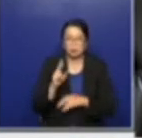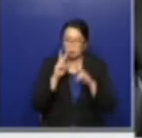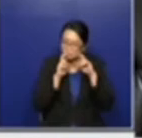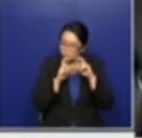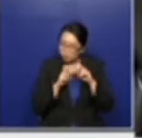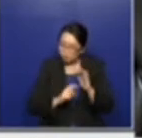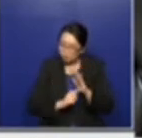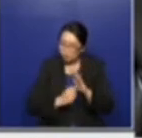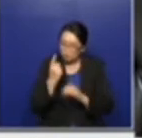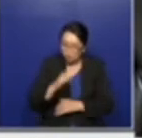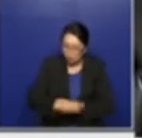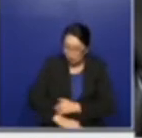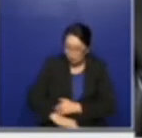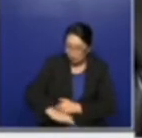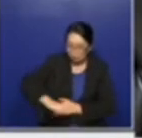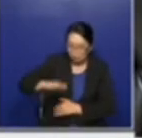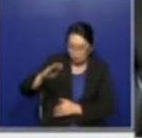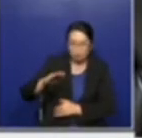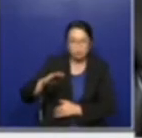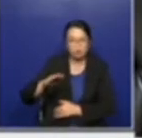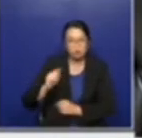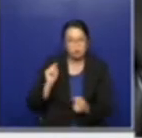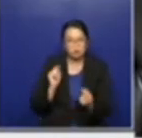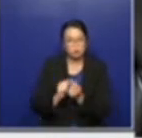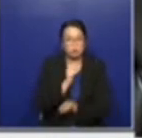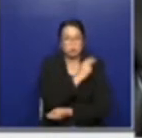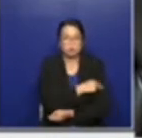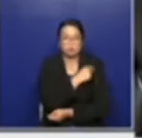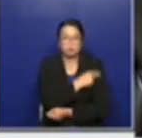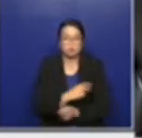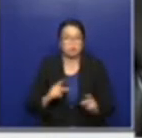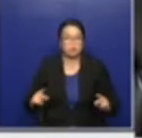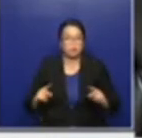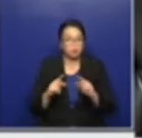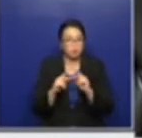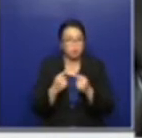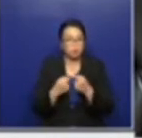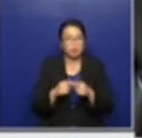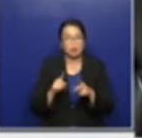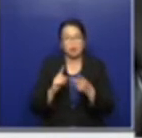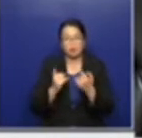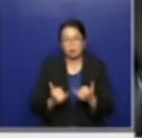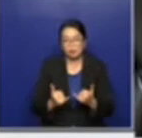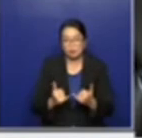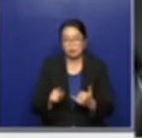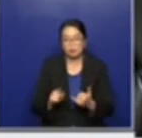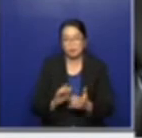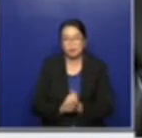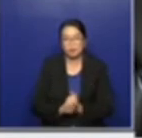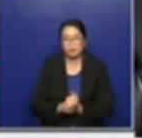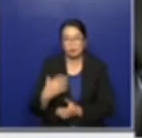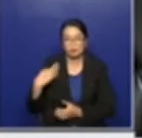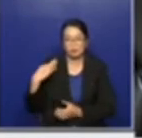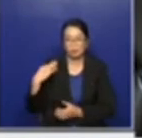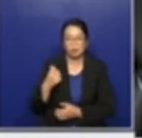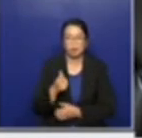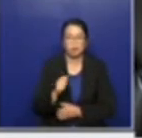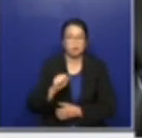ตั้งแต่เบื้องต้นนี่คือด้านกระทรวงสาธารณสุขในขณะเดียวกันวันนี้เรามีอสม.นี่ประม